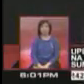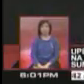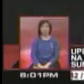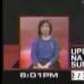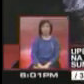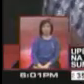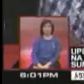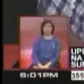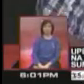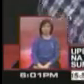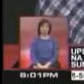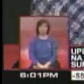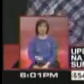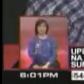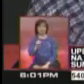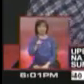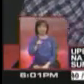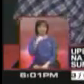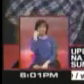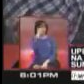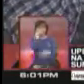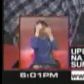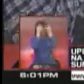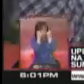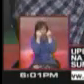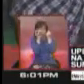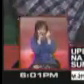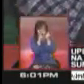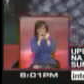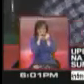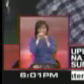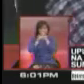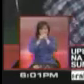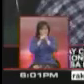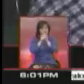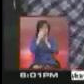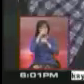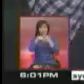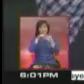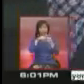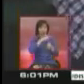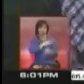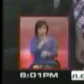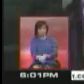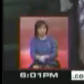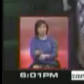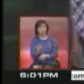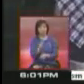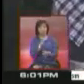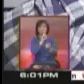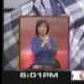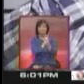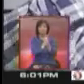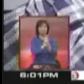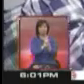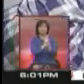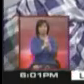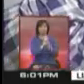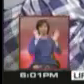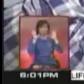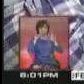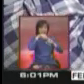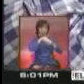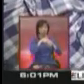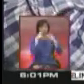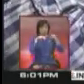Balot na balot at ayaw magpakita ng muka ni Tyrone Terbio nang voluntaryong lumutang at sumuko sa News 5 kagabi. Wanted si Tyrone